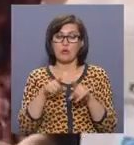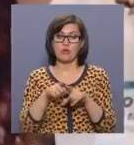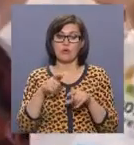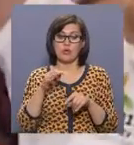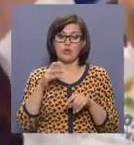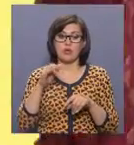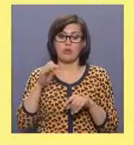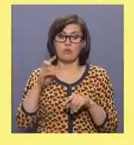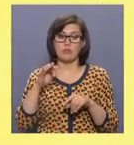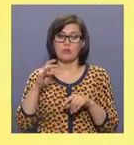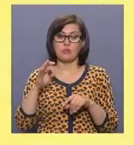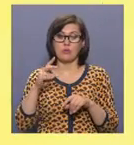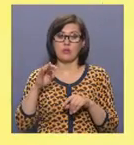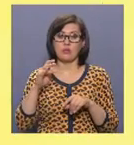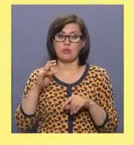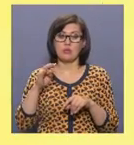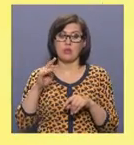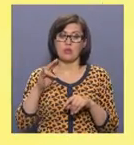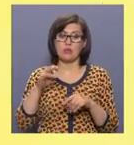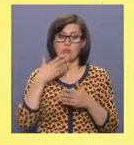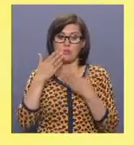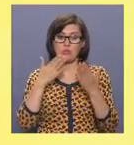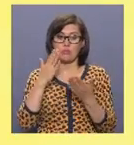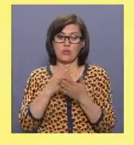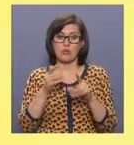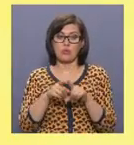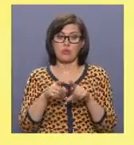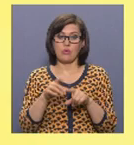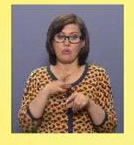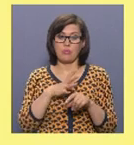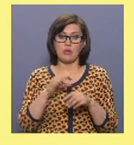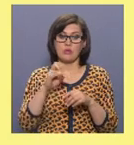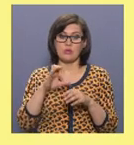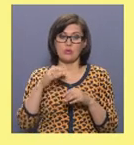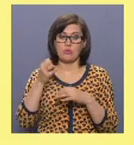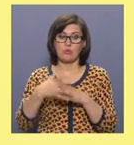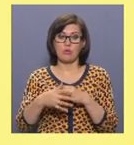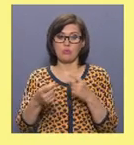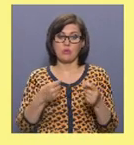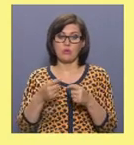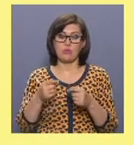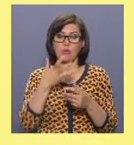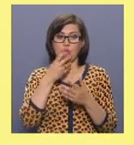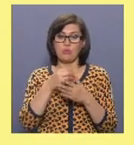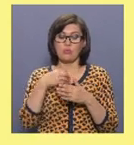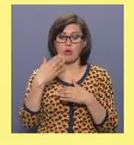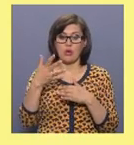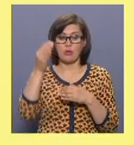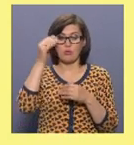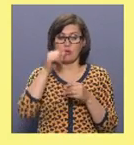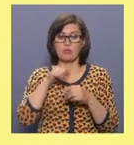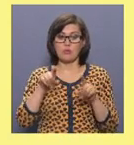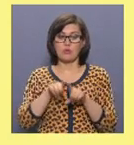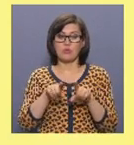Геннадий Головкин мен продюсер Баян Мақсатқызы жайында сауалдар кездескен еді. Ал тестілеу орталығының басшысы өз тарапынан сынақ кезінде